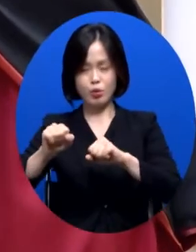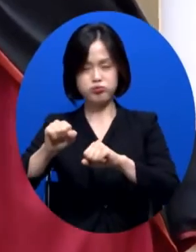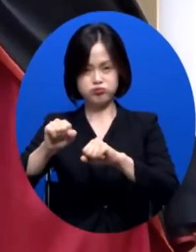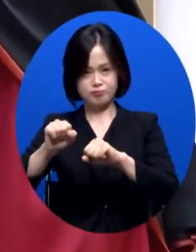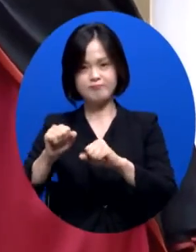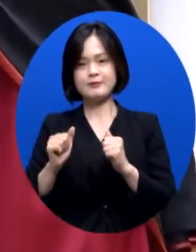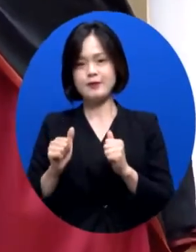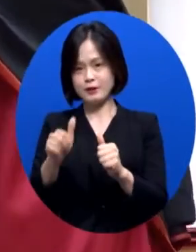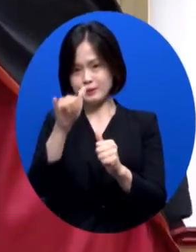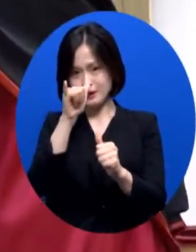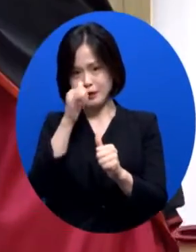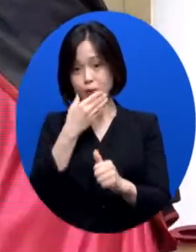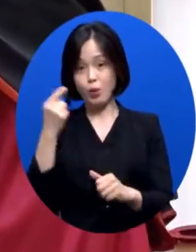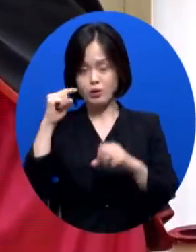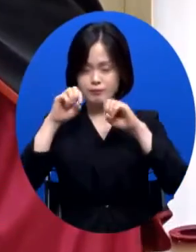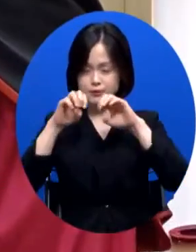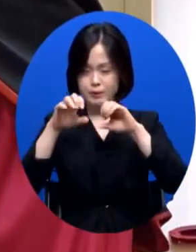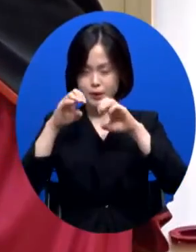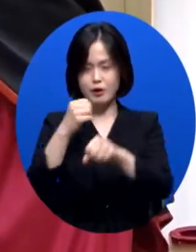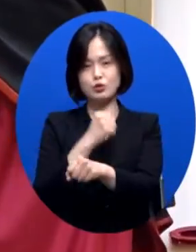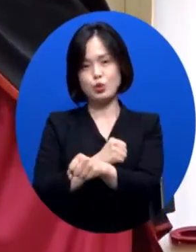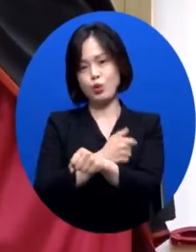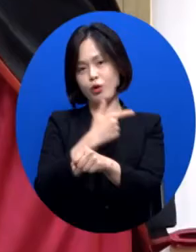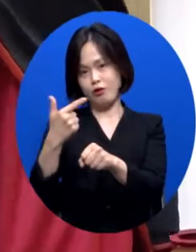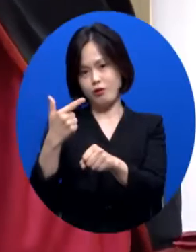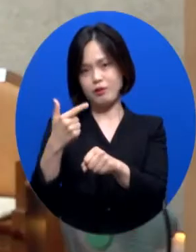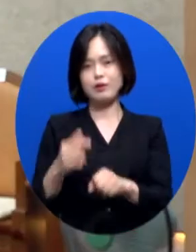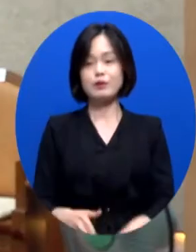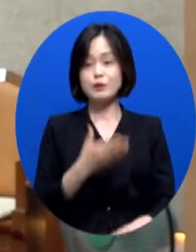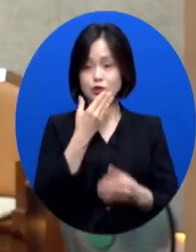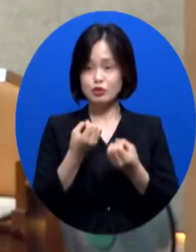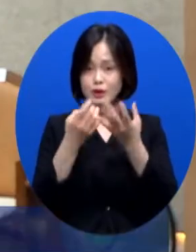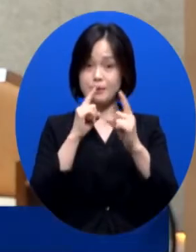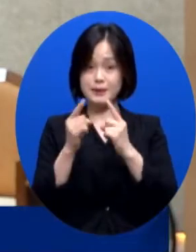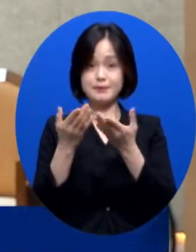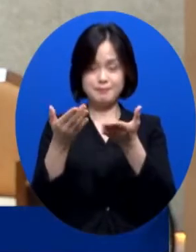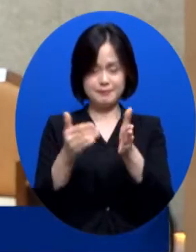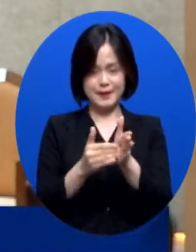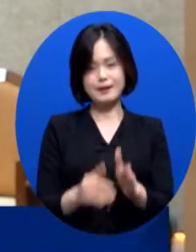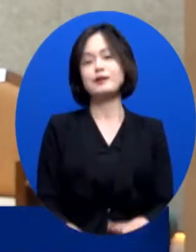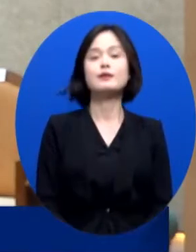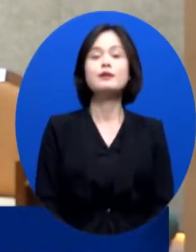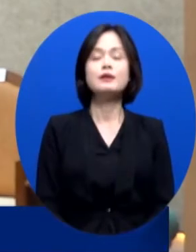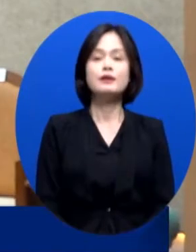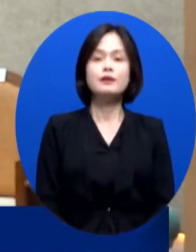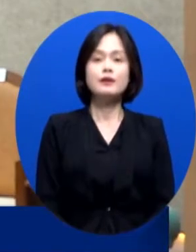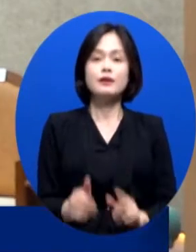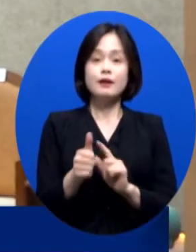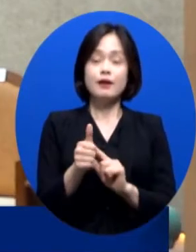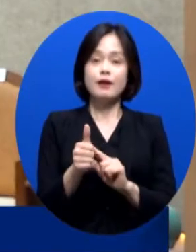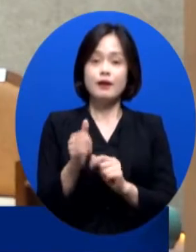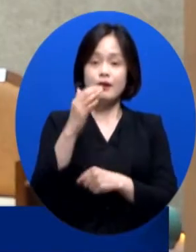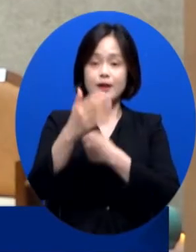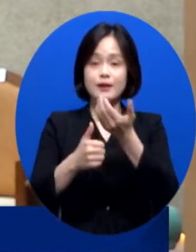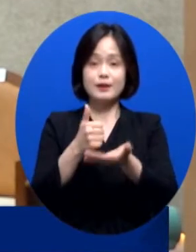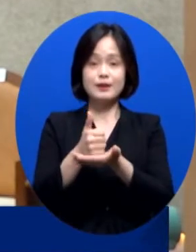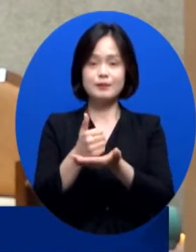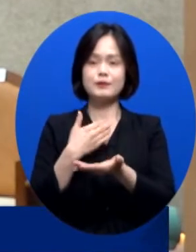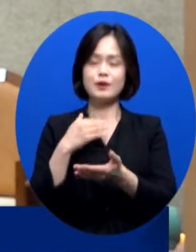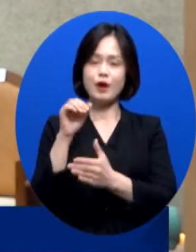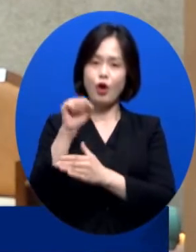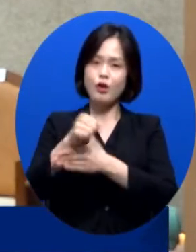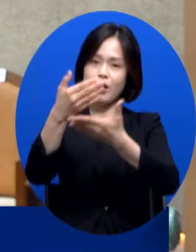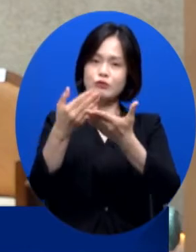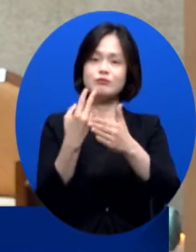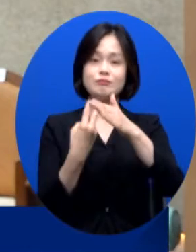통한 복음운동을 실천하고 있다고 천거사를 전했습니다. 하나님께서 저한테 허락하신 비전을 여러분들과